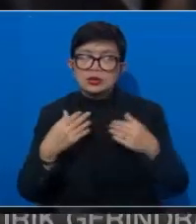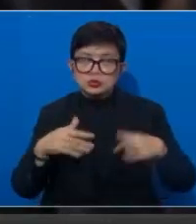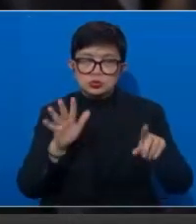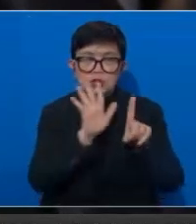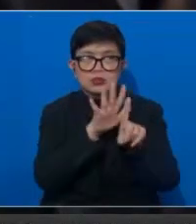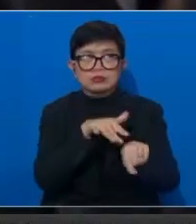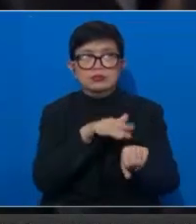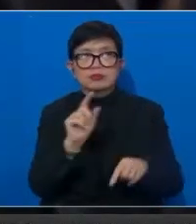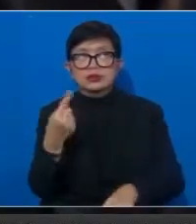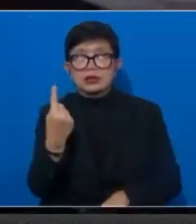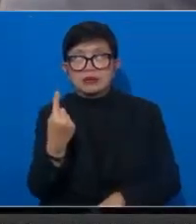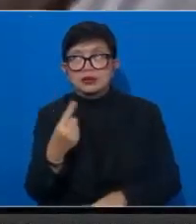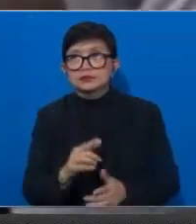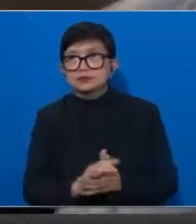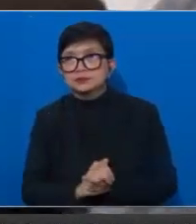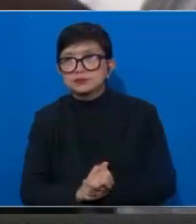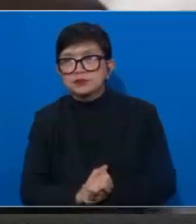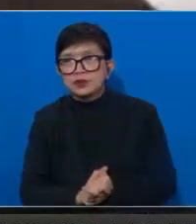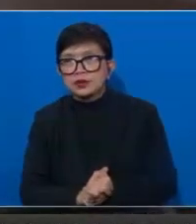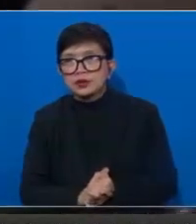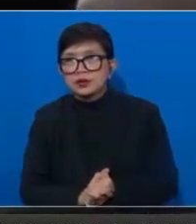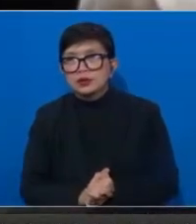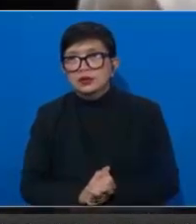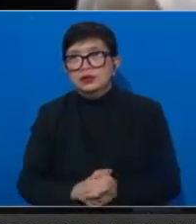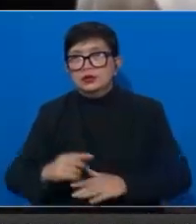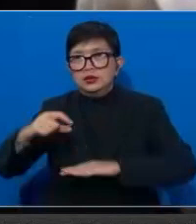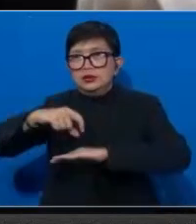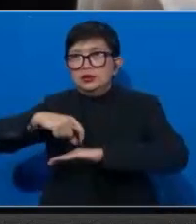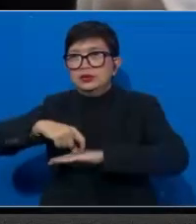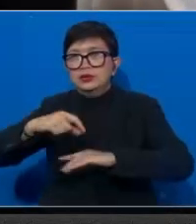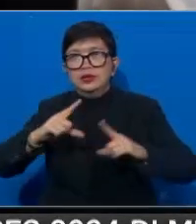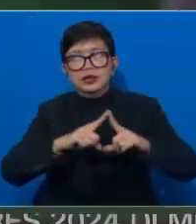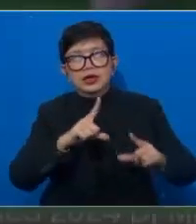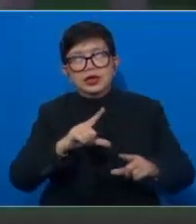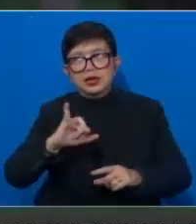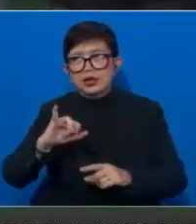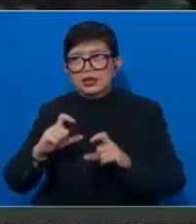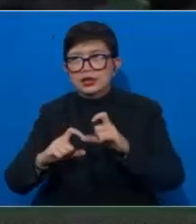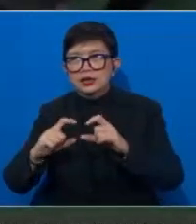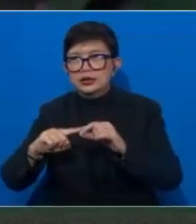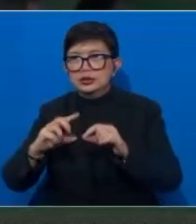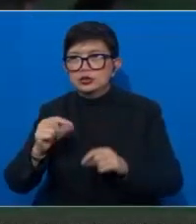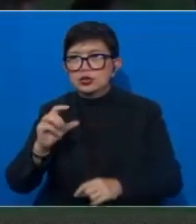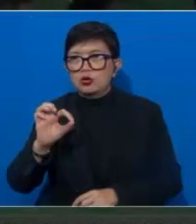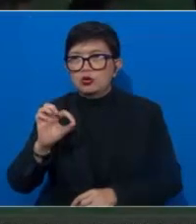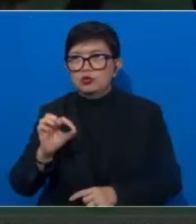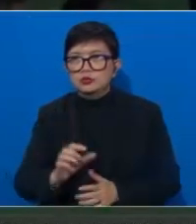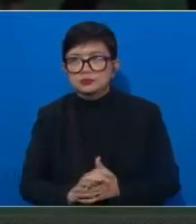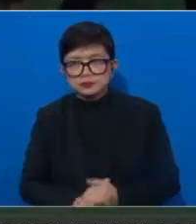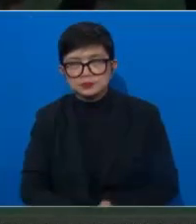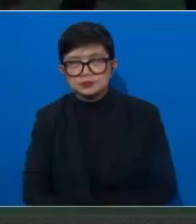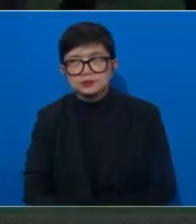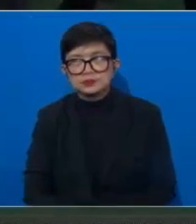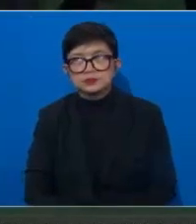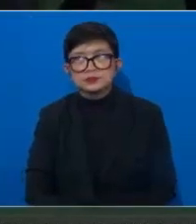Jemaah Muhammadiyah melaksanakan sholat tarawih pertama di Masjid Raya Al-Isra, Jalan Tanjung Duren Raya, Grogol Petamburan, Jakarta Barat,